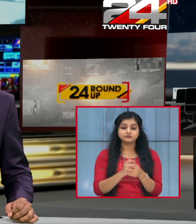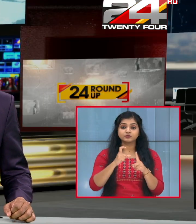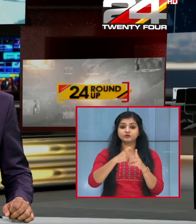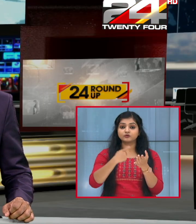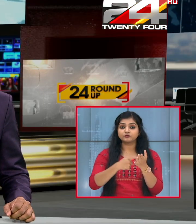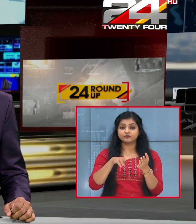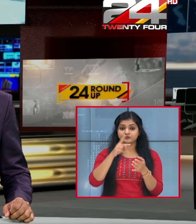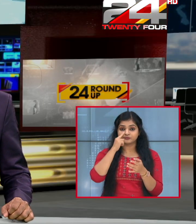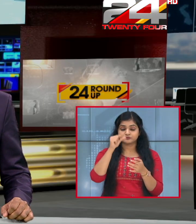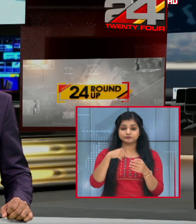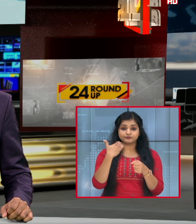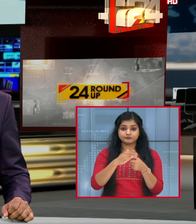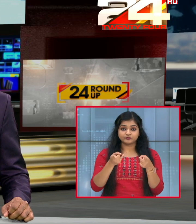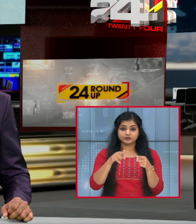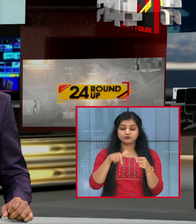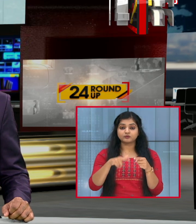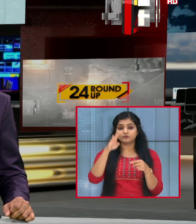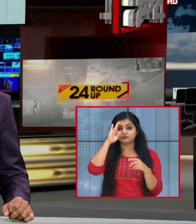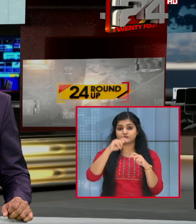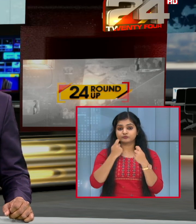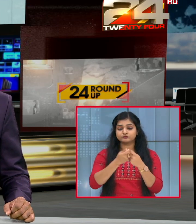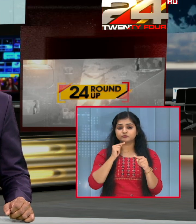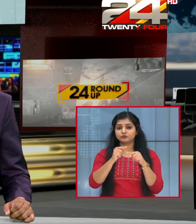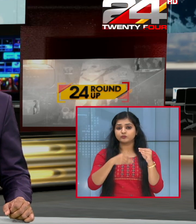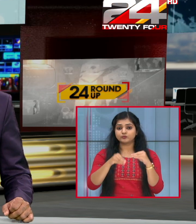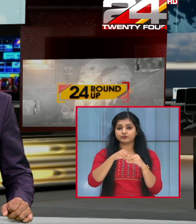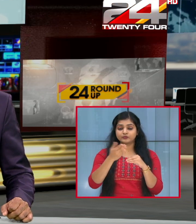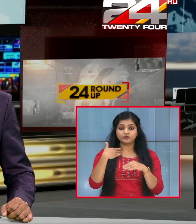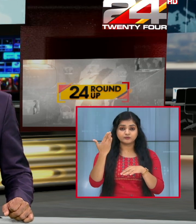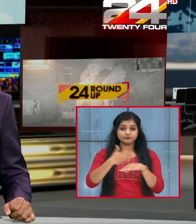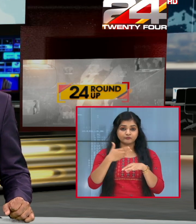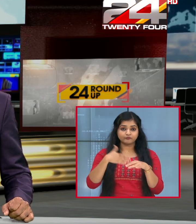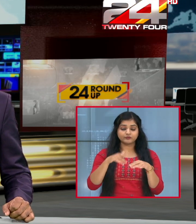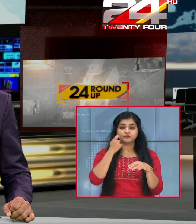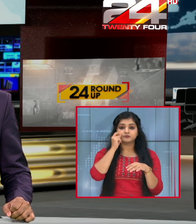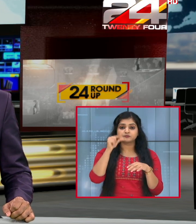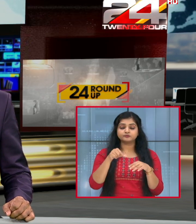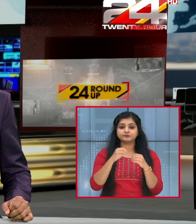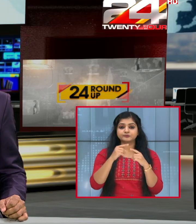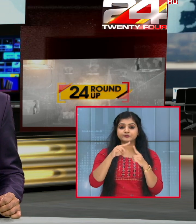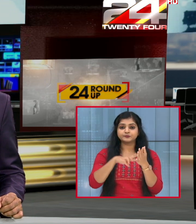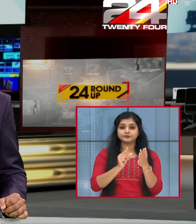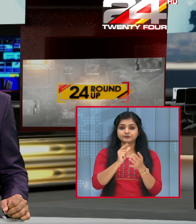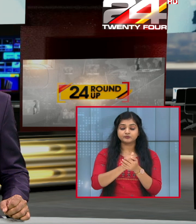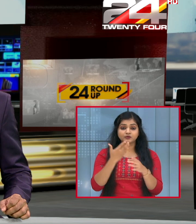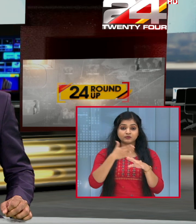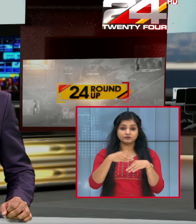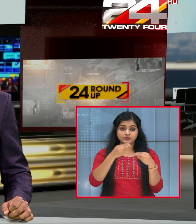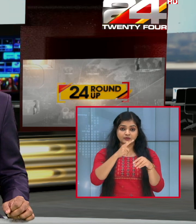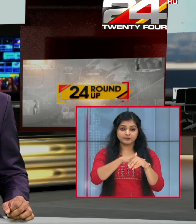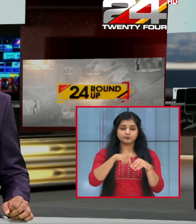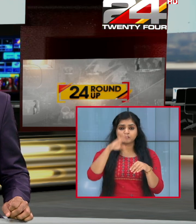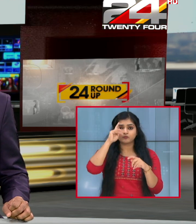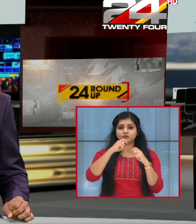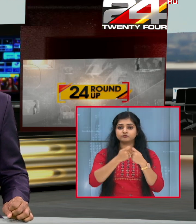ഡോക്ടർ വന്ദനയുടെ കൊലപാതകത്തിൽ പോലീസിനെതിരെ ഗുരുതര ആരോപണവുമായി കുത്തേറ്റ പൊതുപ്രവർത്തകൻ ബിനു. അതിക്രമമുണ്ടായപ്പോൾ പോലീസ് പ്രതിരോധിക്കാൻ